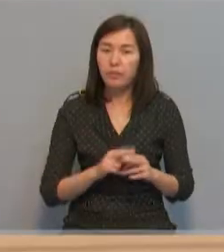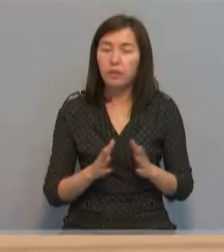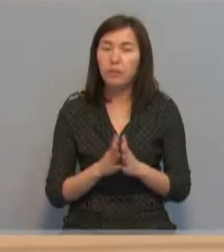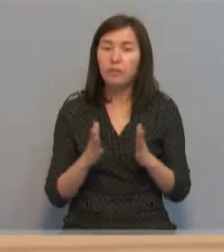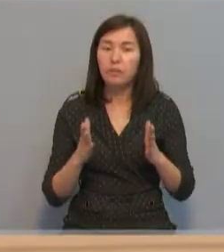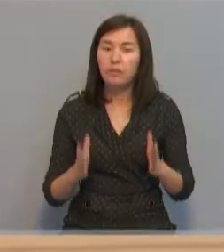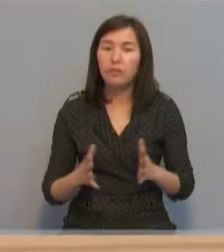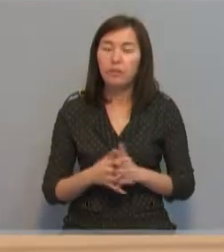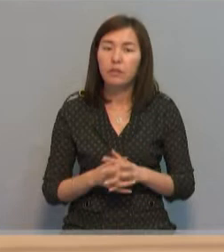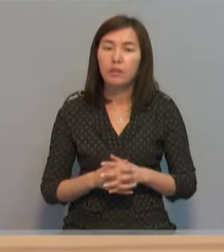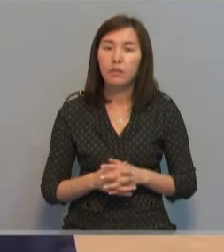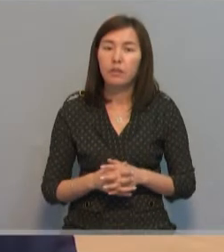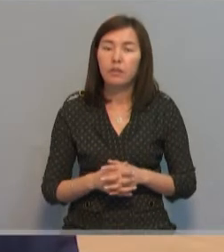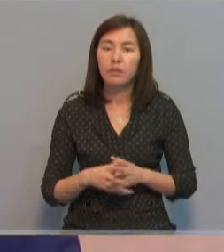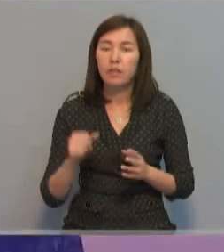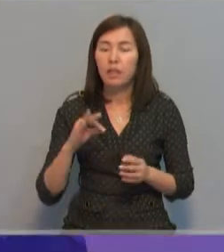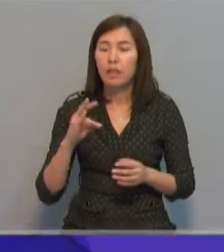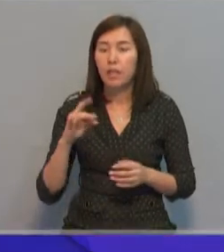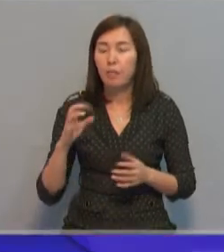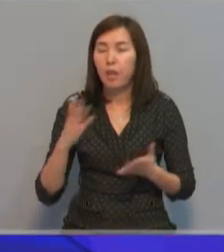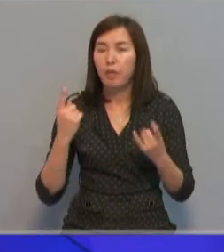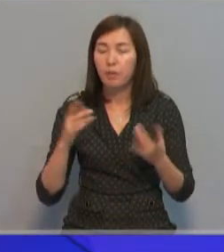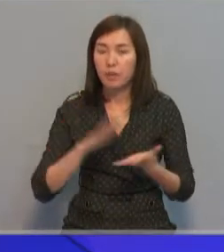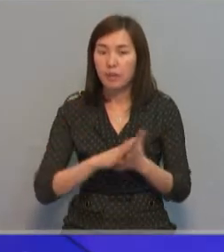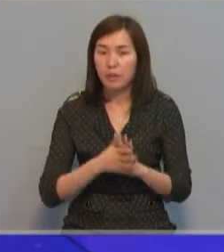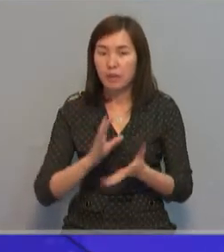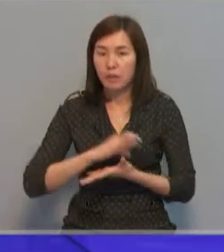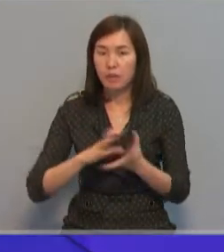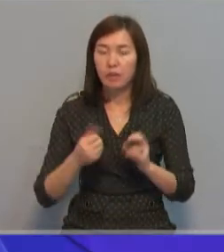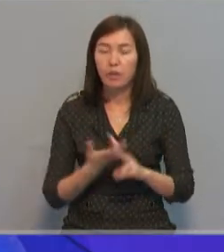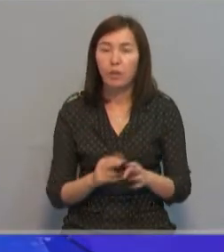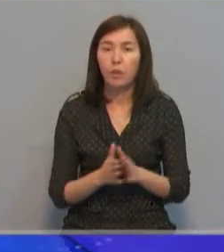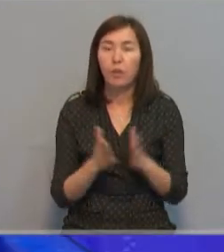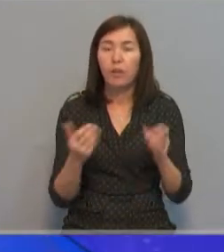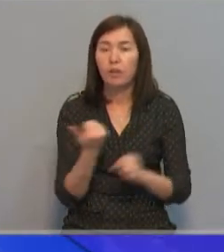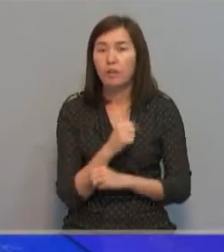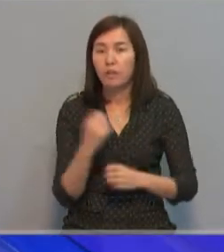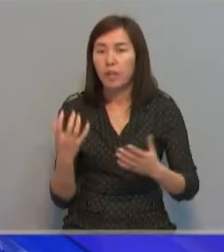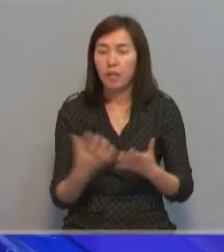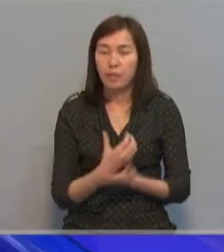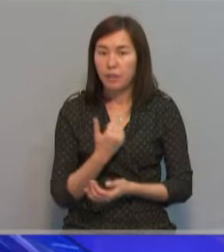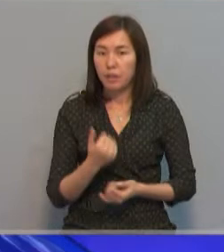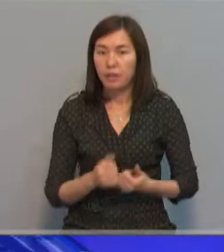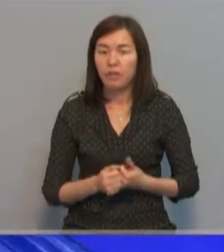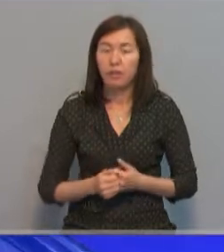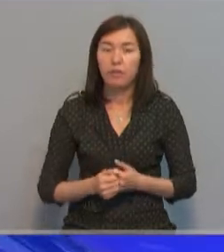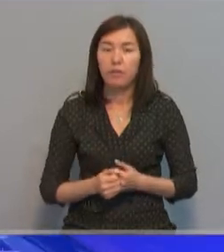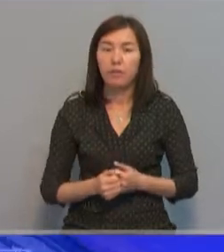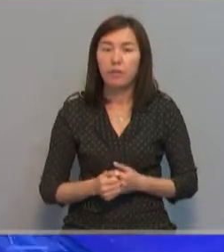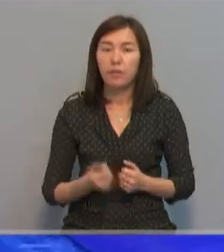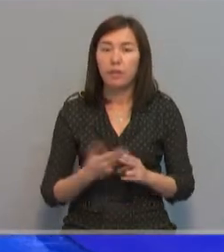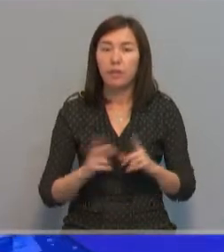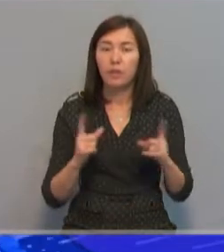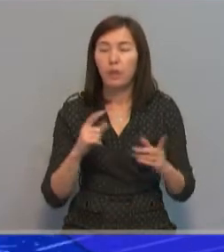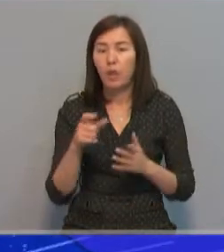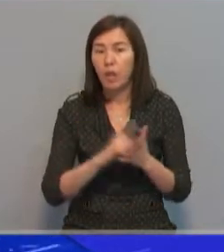үлкен Нұрсұлтан Әбішұлының үлкен саясатының арқасында осындай бір үлкен жетістіктерге жетіп жатырмыз қазіргі таңда. Бұл